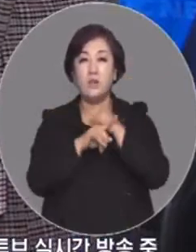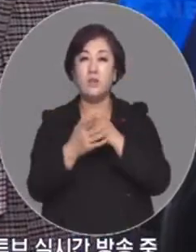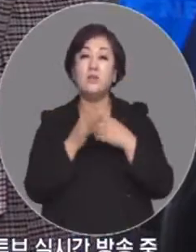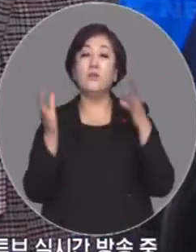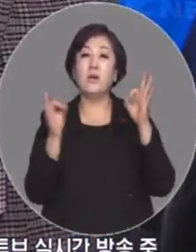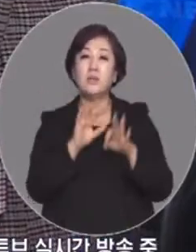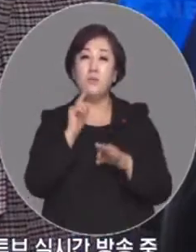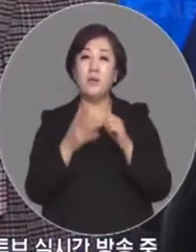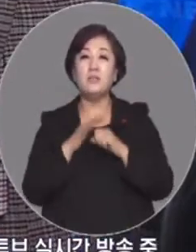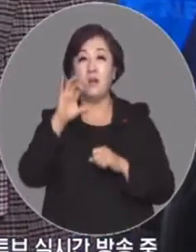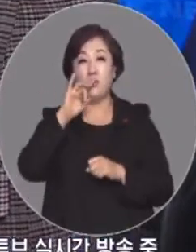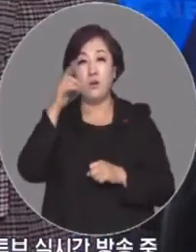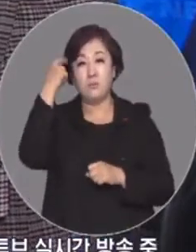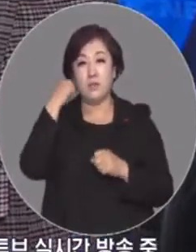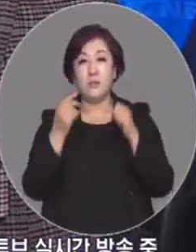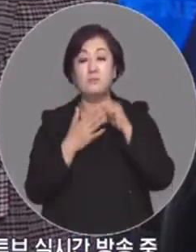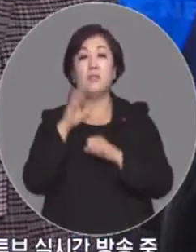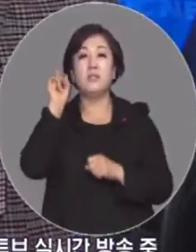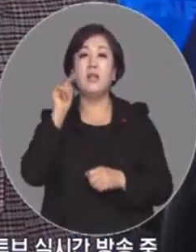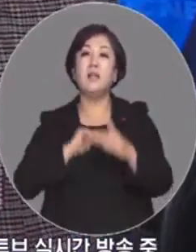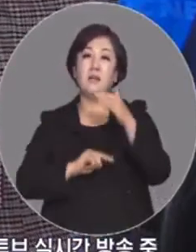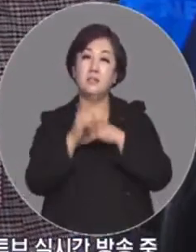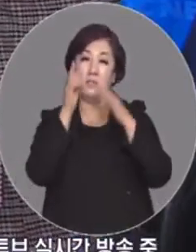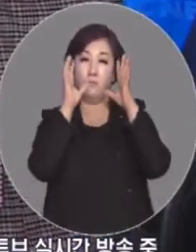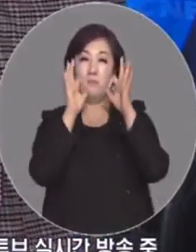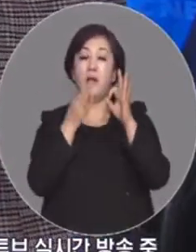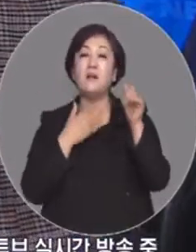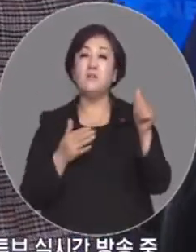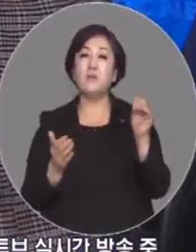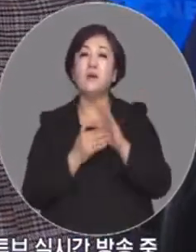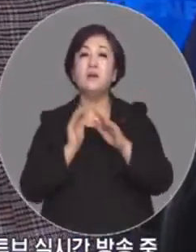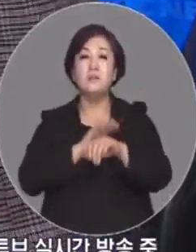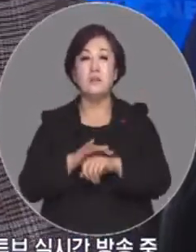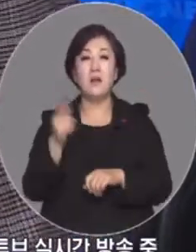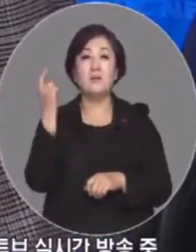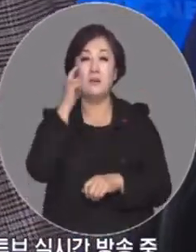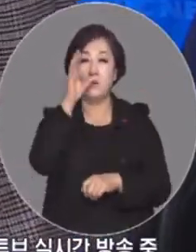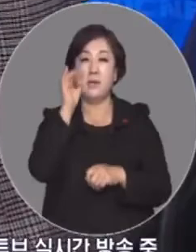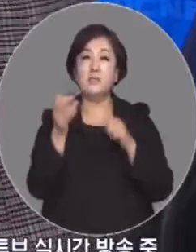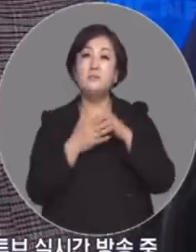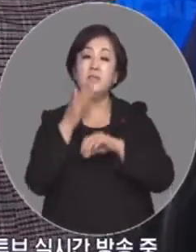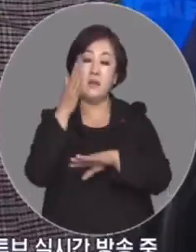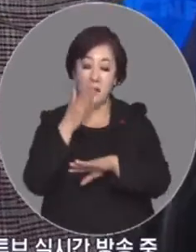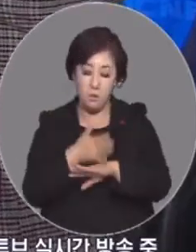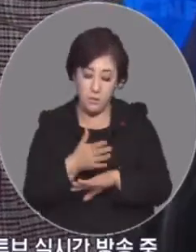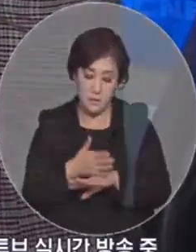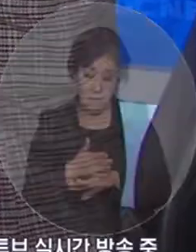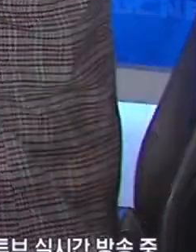이야기해봤는데 궁금하신 분들은 내일 프로그램을 시청하시면 되겠네요. 오늘 잘 들었습니다. 예. 감사합니다.